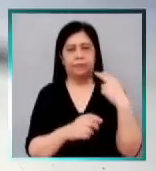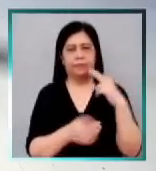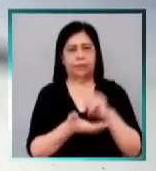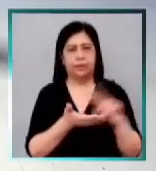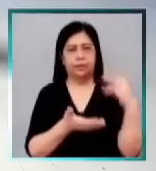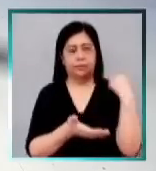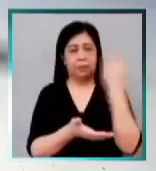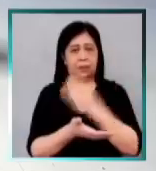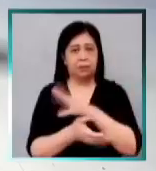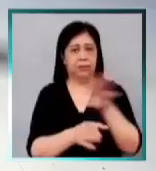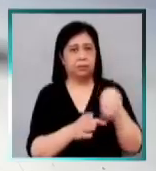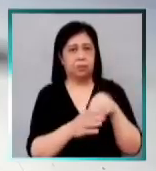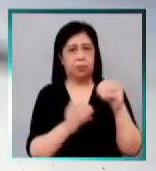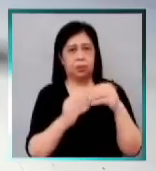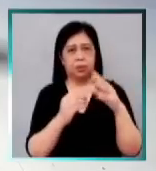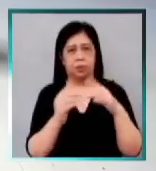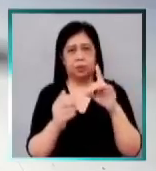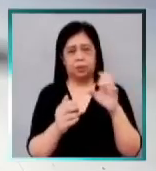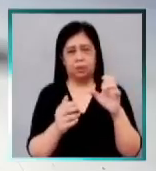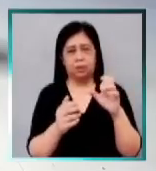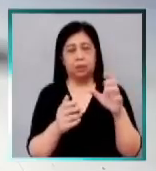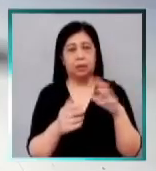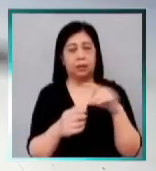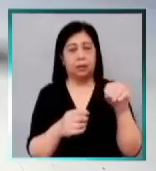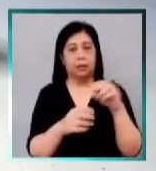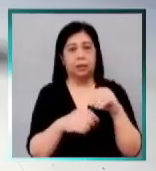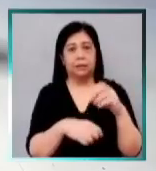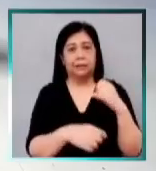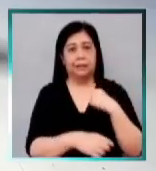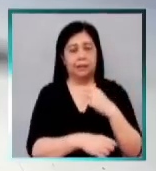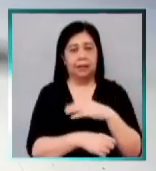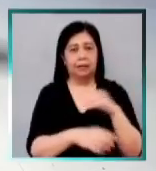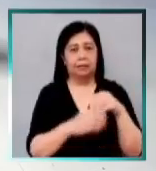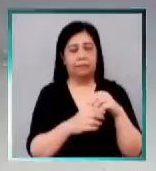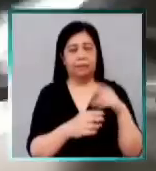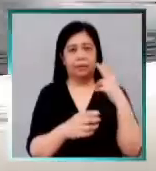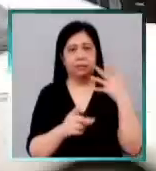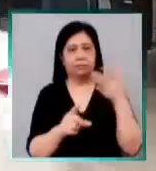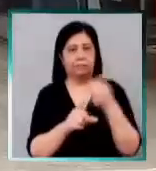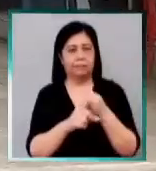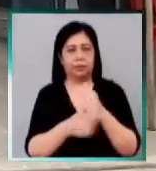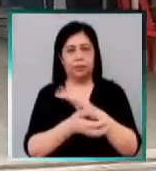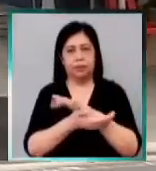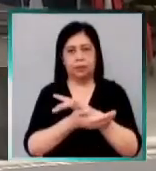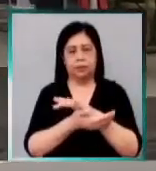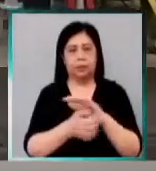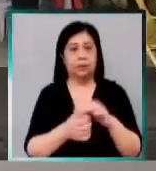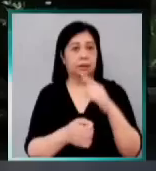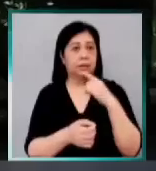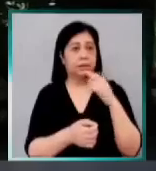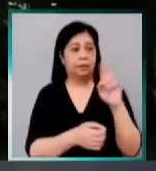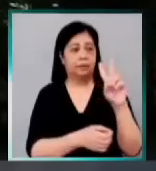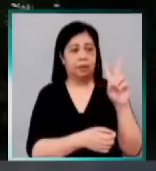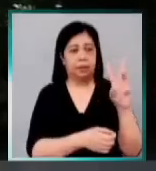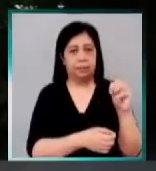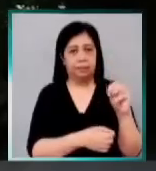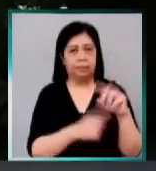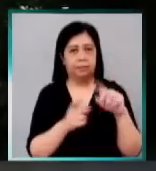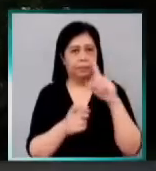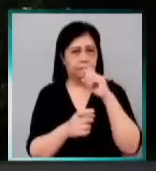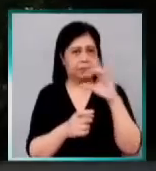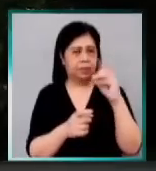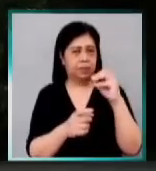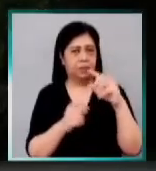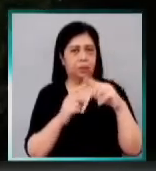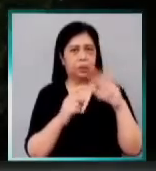mahigit 100 madre at staff ng kumbento na tinamaan ng COVID-19. Ayon sa RVM, nasa edad 80 hanggang